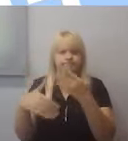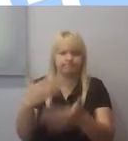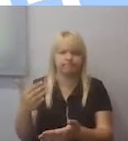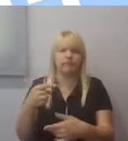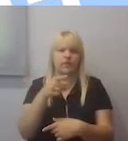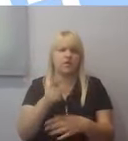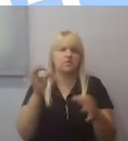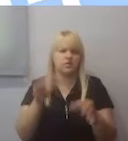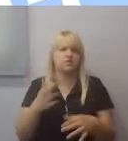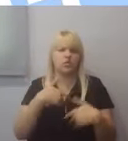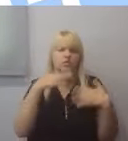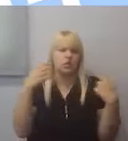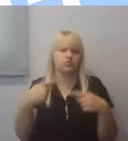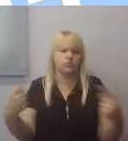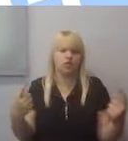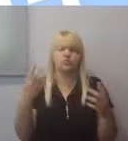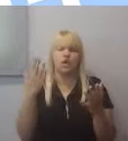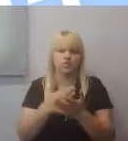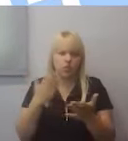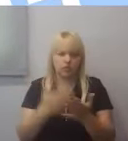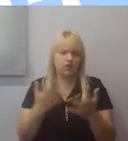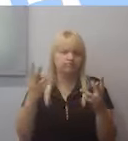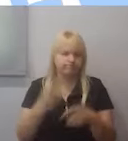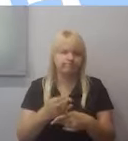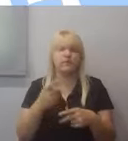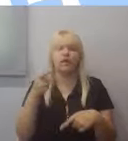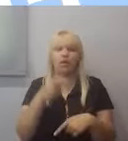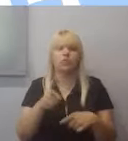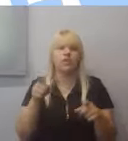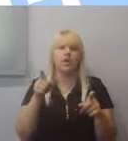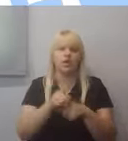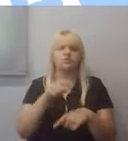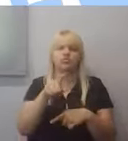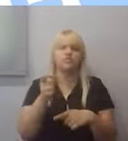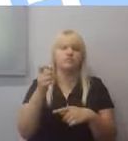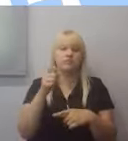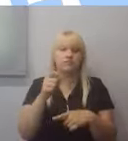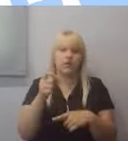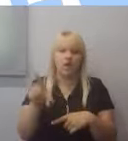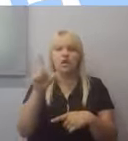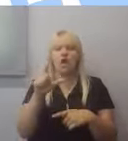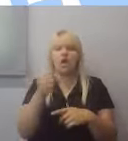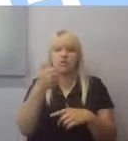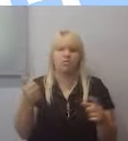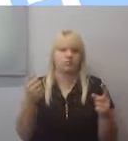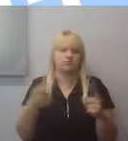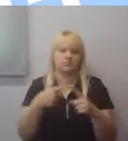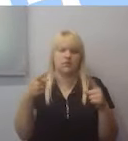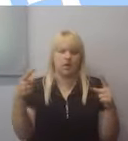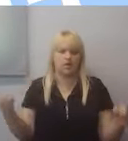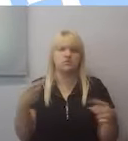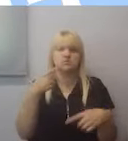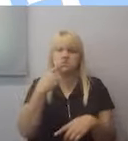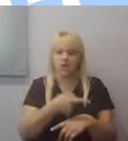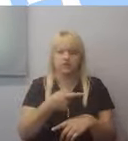dažādi notikumi šeit ir vairāku gadu griezumā ja kur mēs pasakām to ka pēc būtības